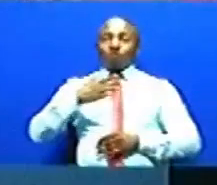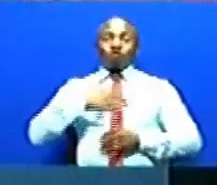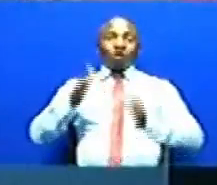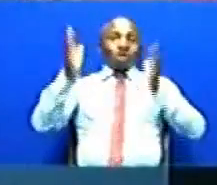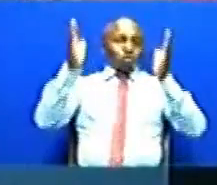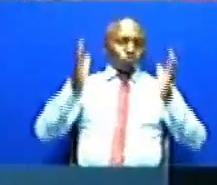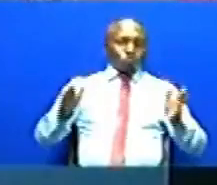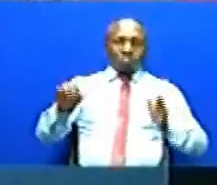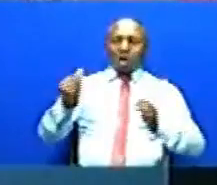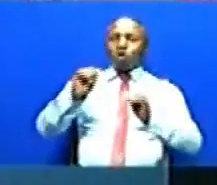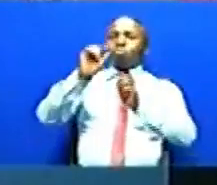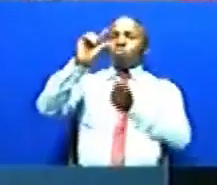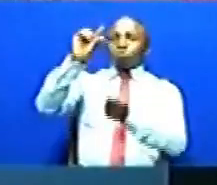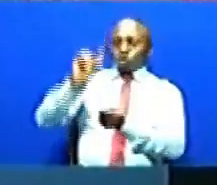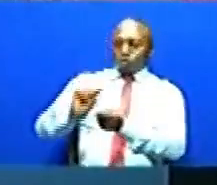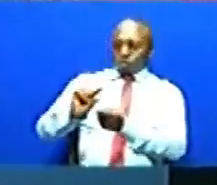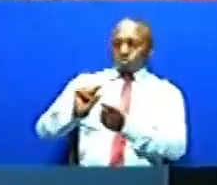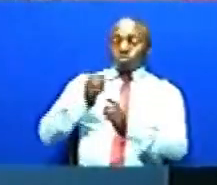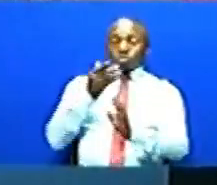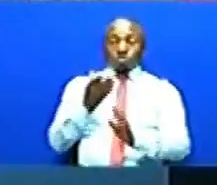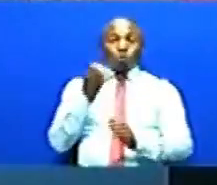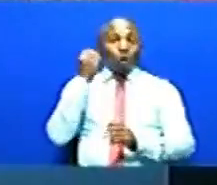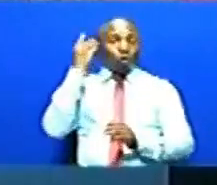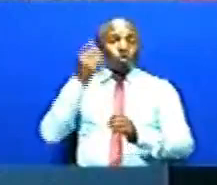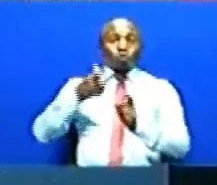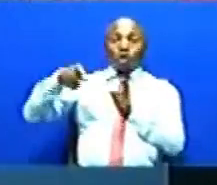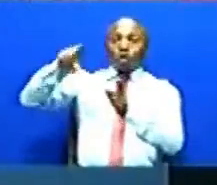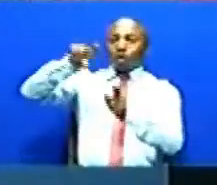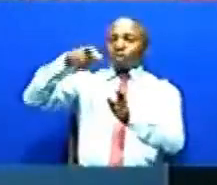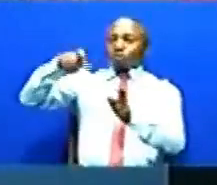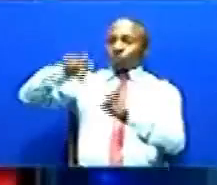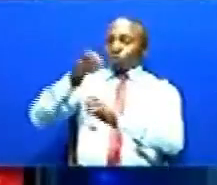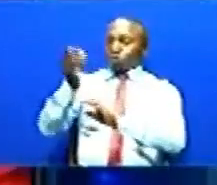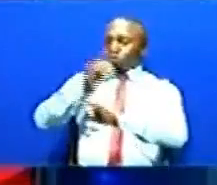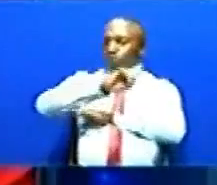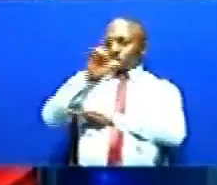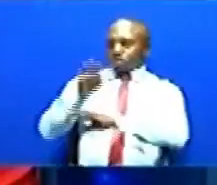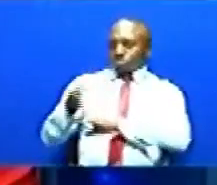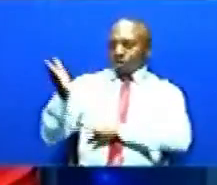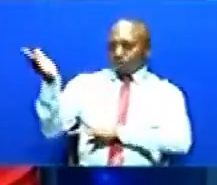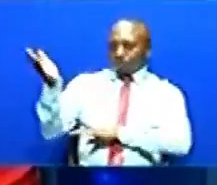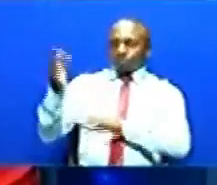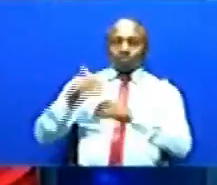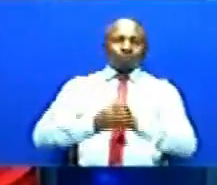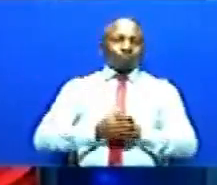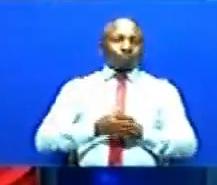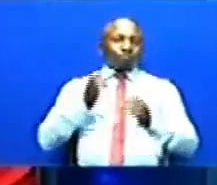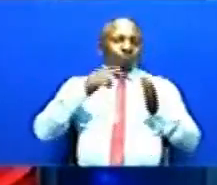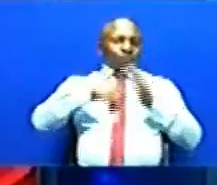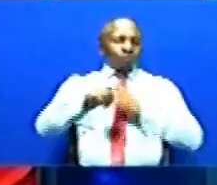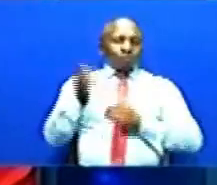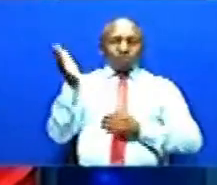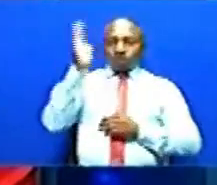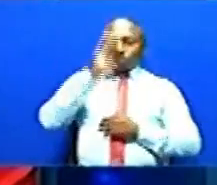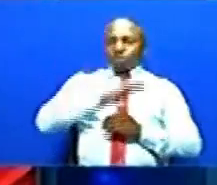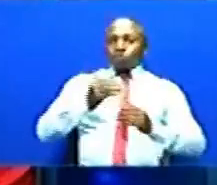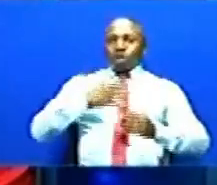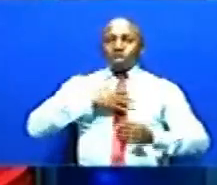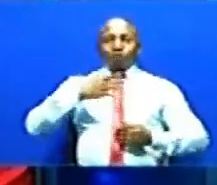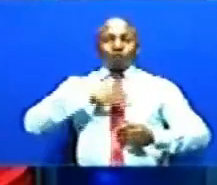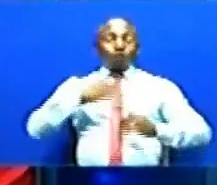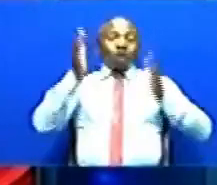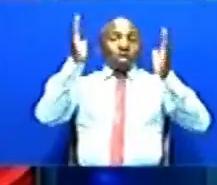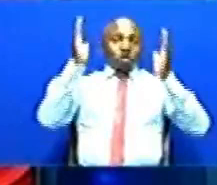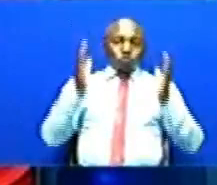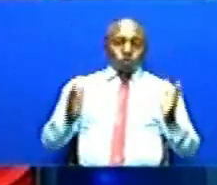chini, hali inasababisha ongezeko la wagonjwa hao visiwani Zanzibar. Akizungumzia katika siku ya kifua